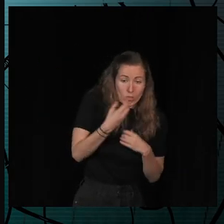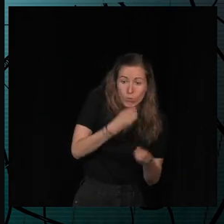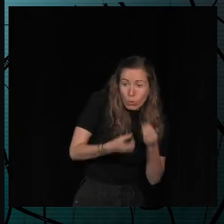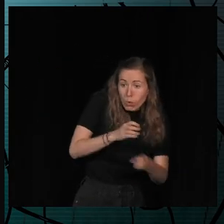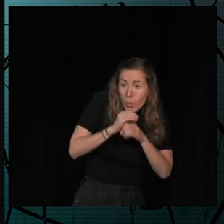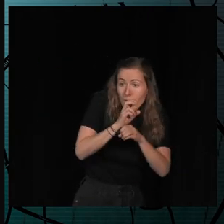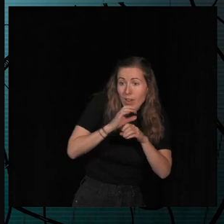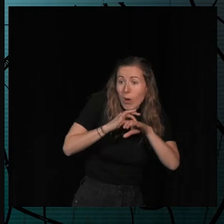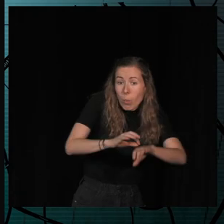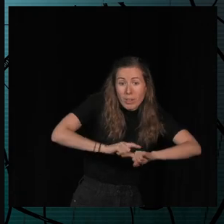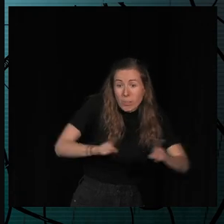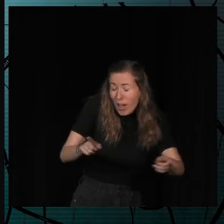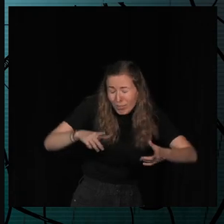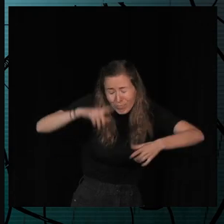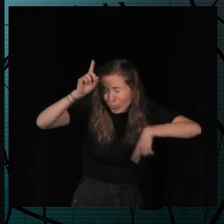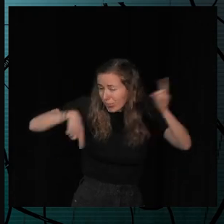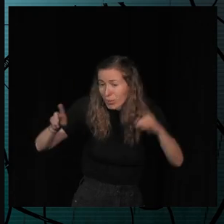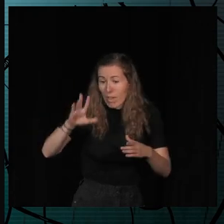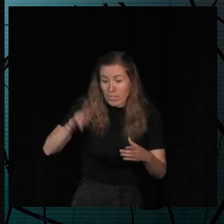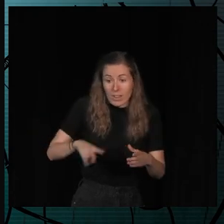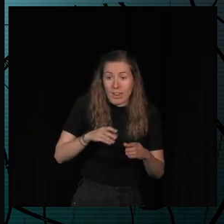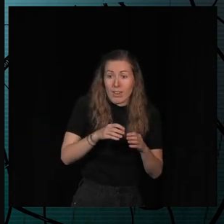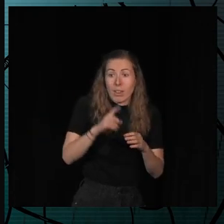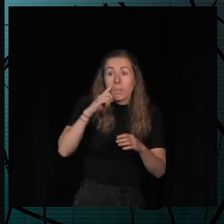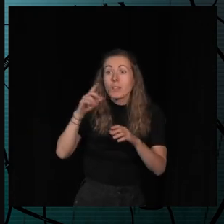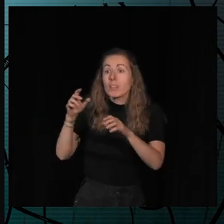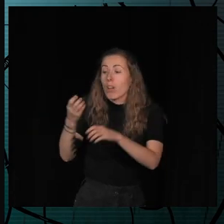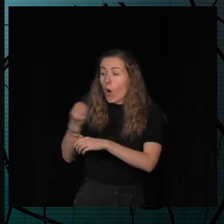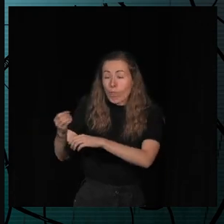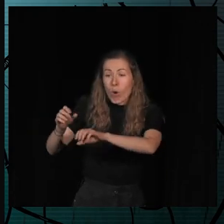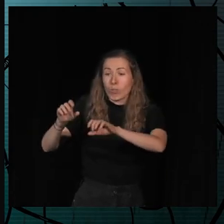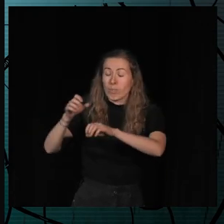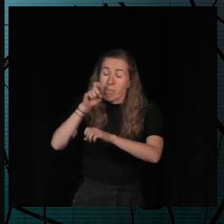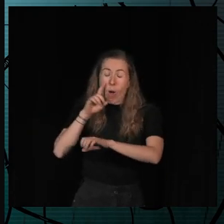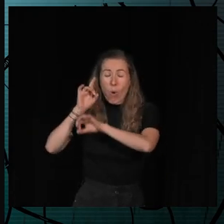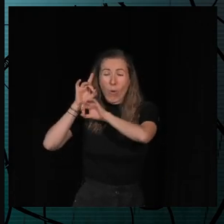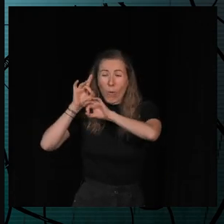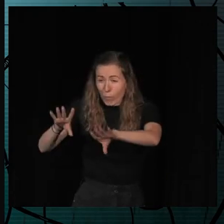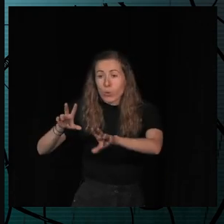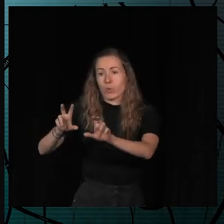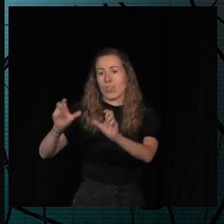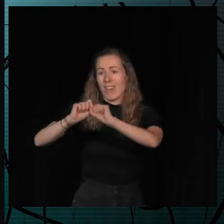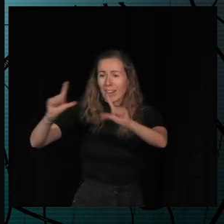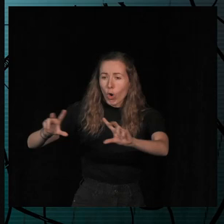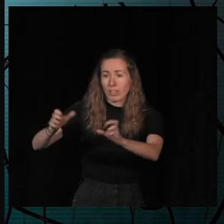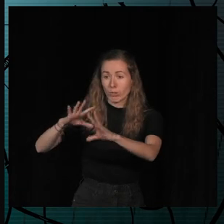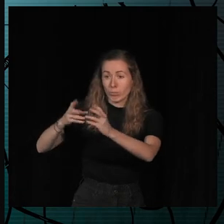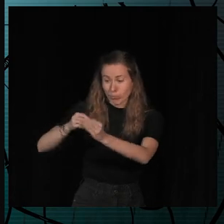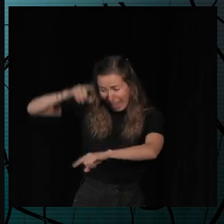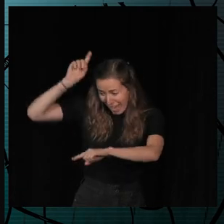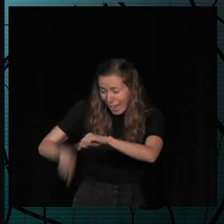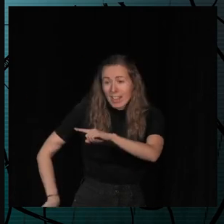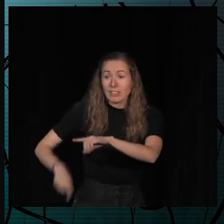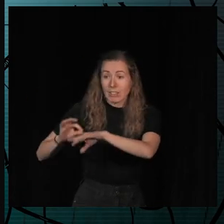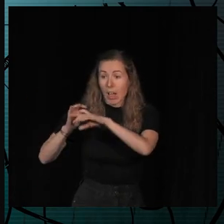que ça fait les mêmes résultats en terme de problématique dans les deux cas ces enfants ne sont pas accompagnés puisque a un cas où c'est interdit donc les enfants